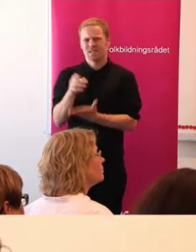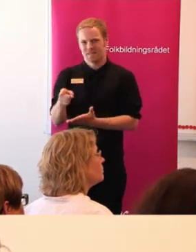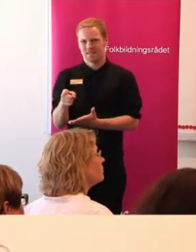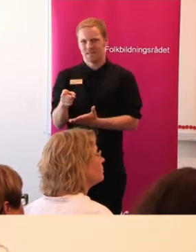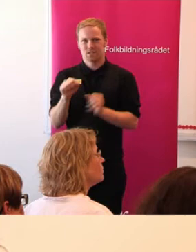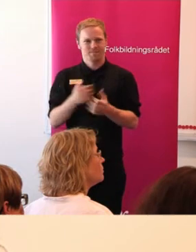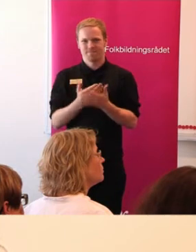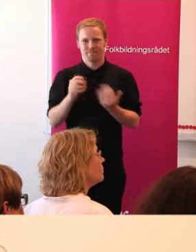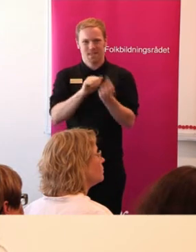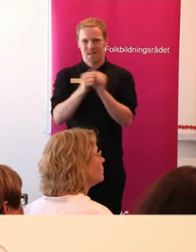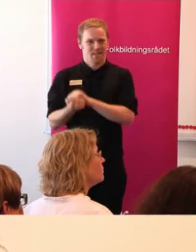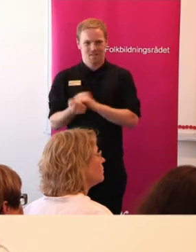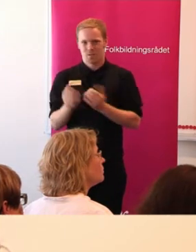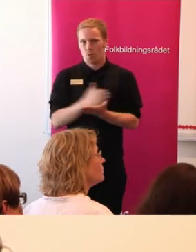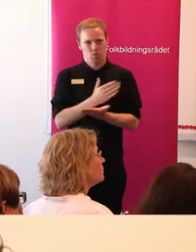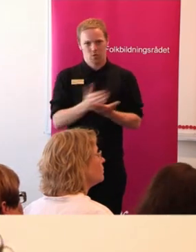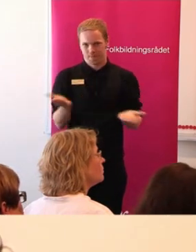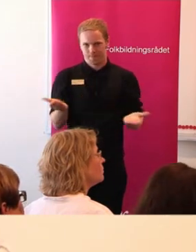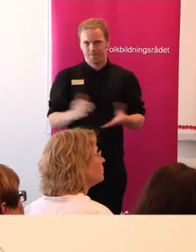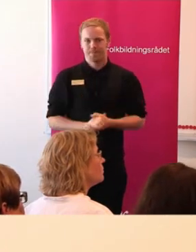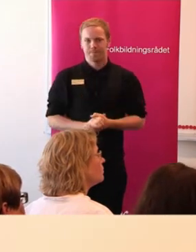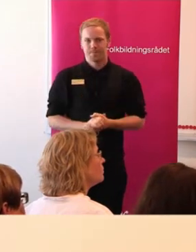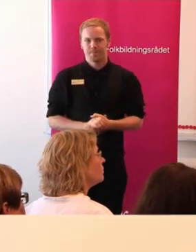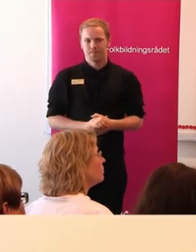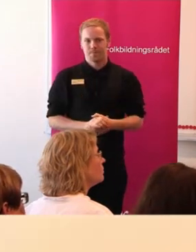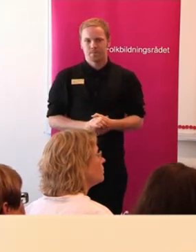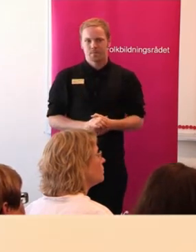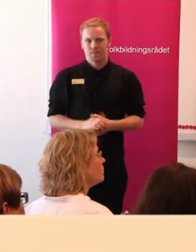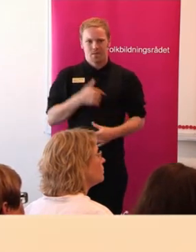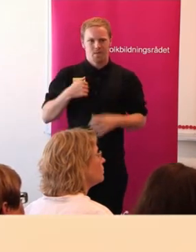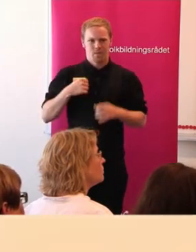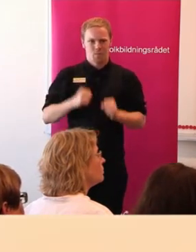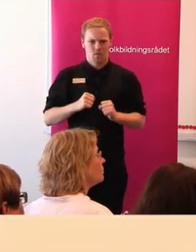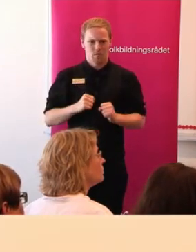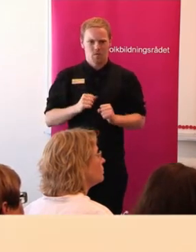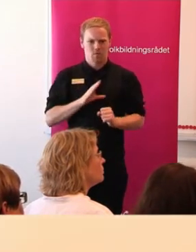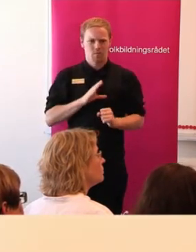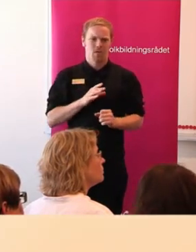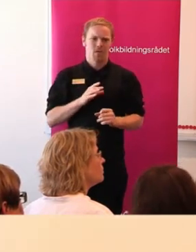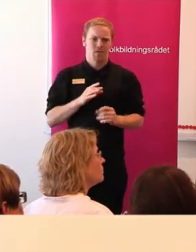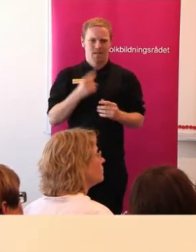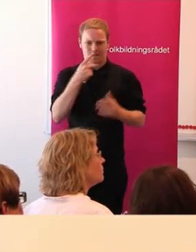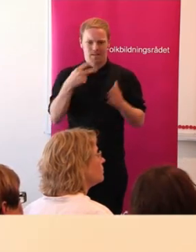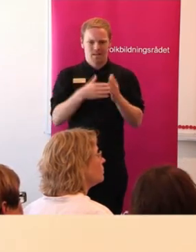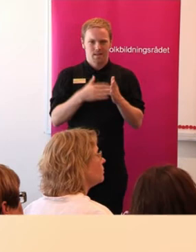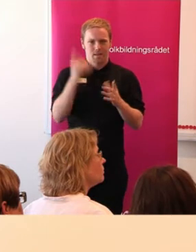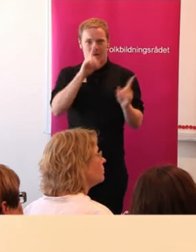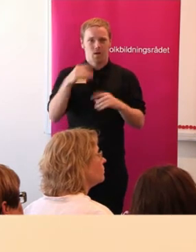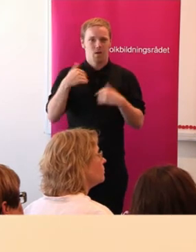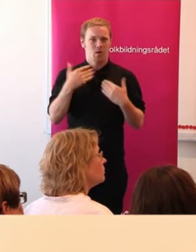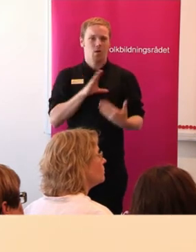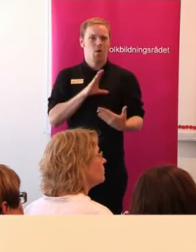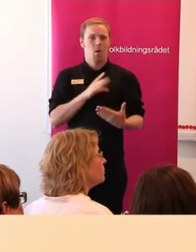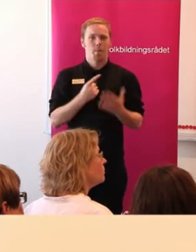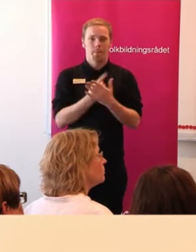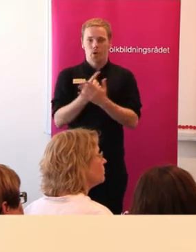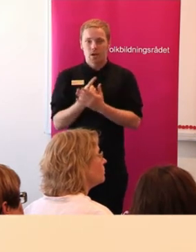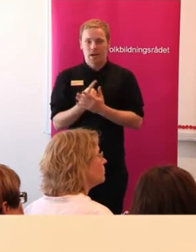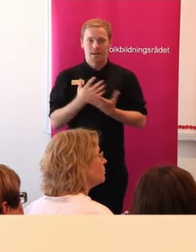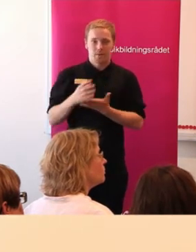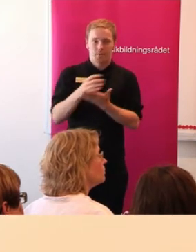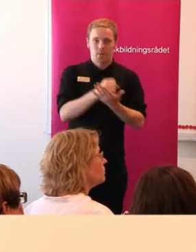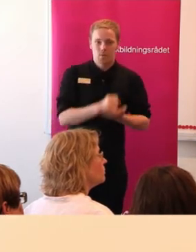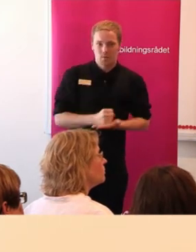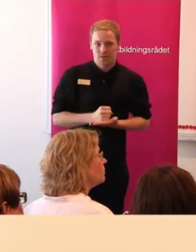då, i så fall. Det ligger också det här med att kunna försörja sig. Jag tänker på exempelvis Agnesbergs folkhögskola i